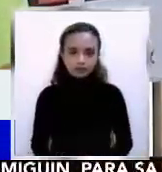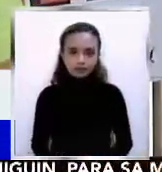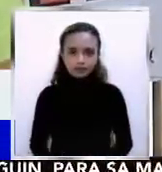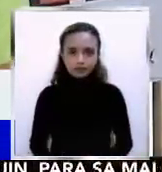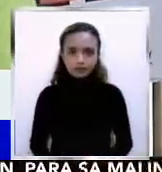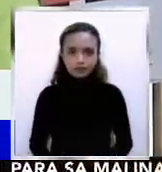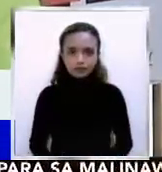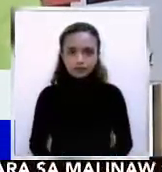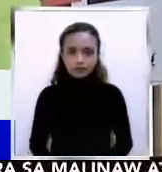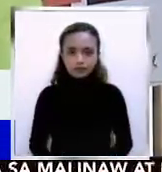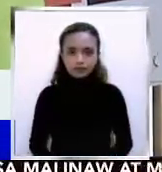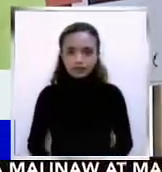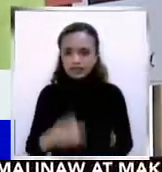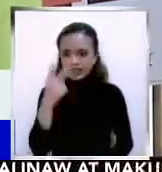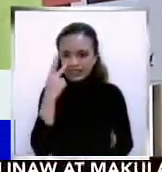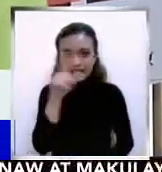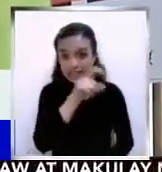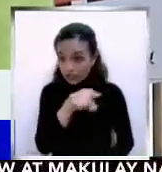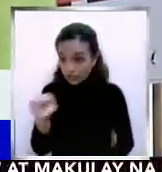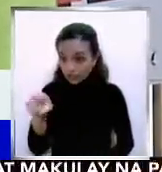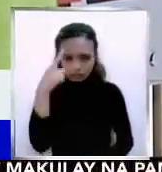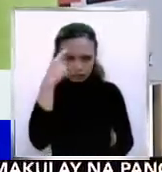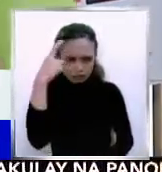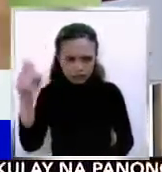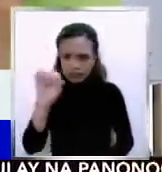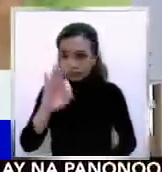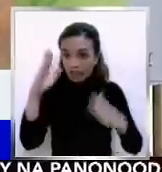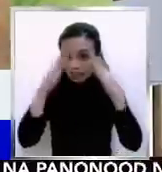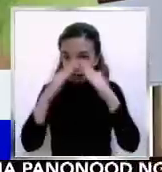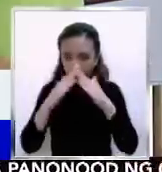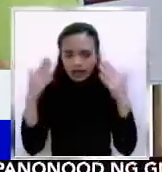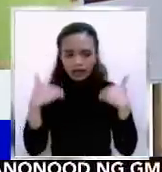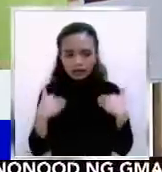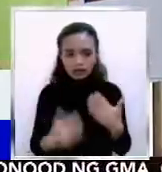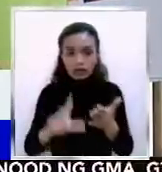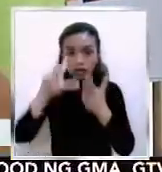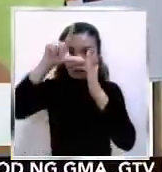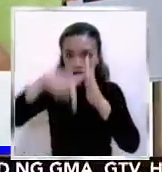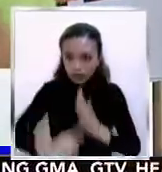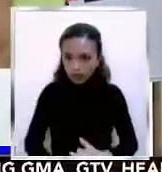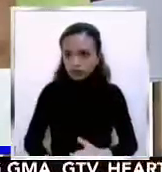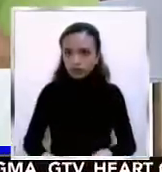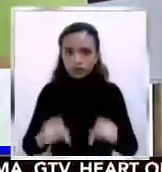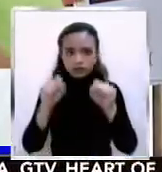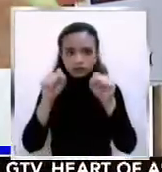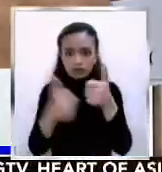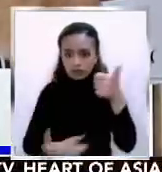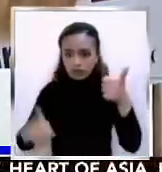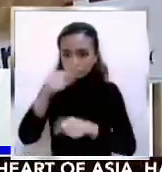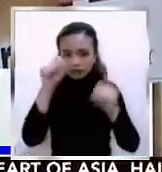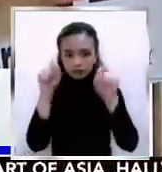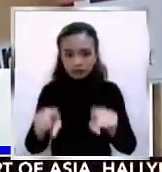umuupa kayo, meron kayong bahay. Pagbalik mo, binenta na ng chairman mo yung bahay mo kasi sabi ng chairman,